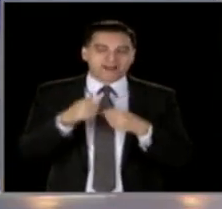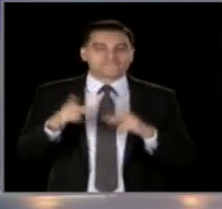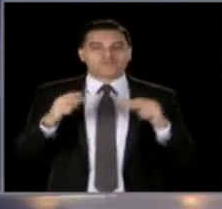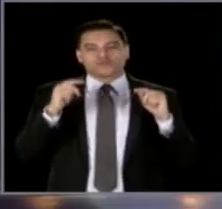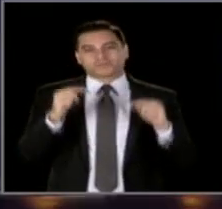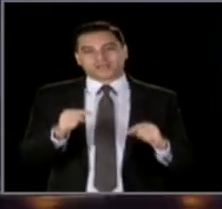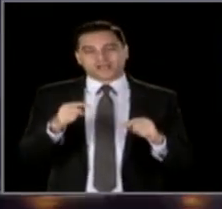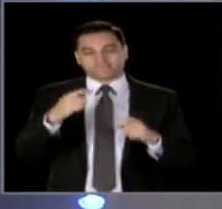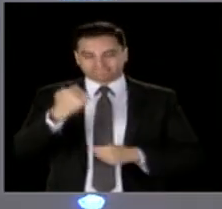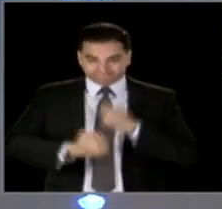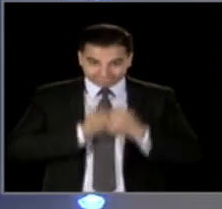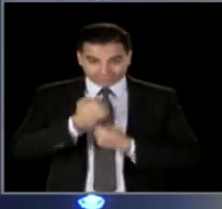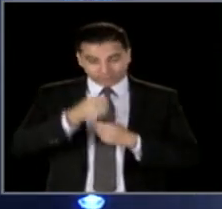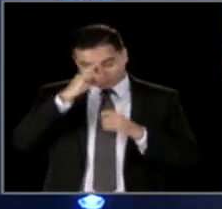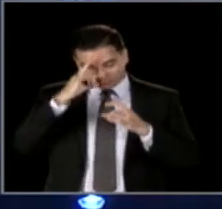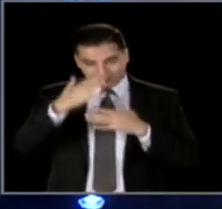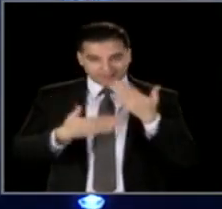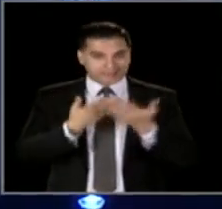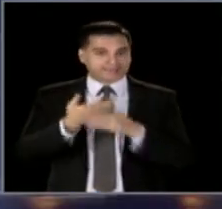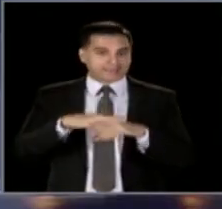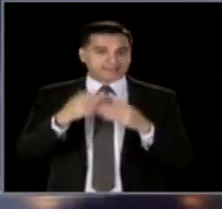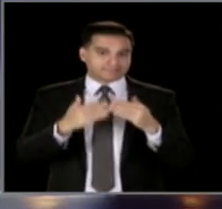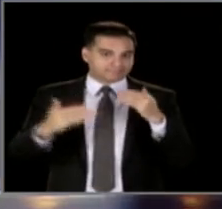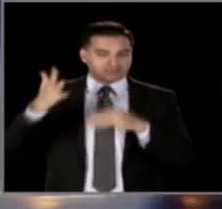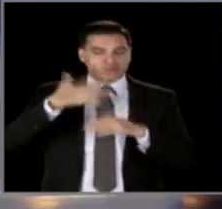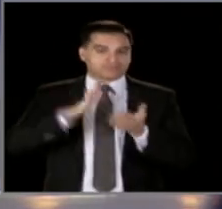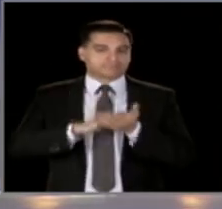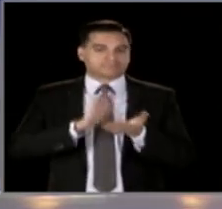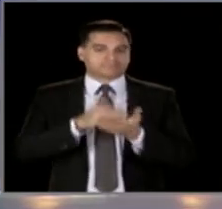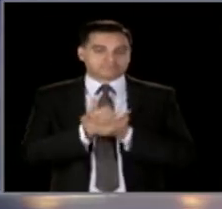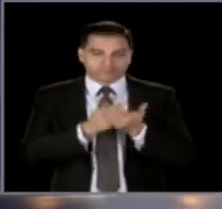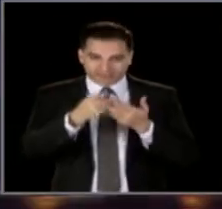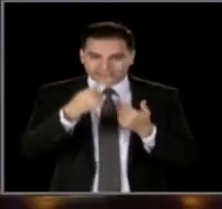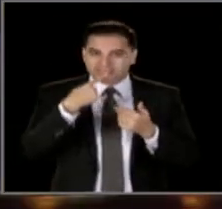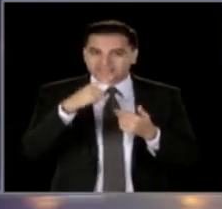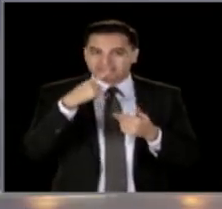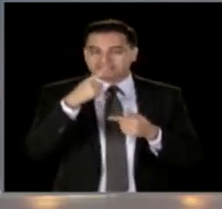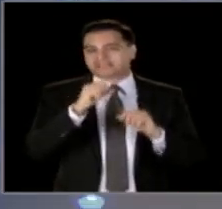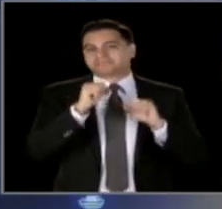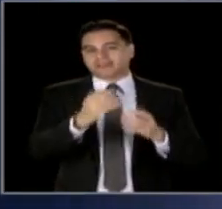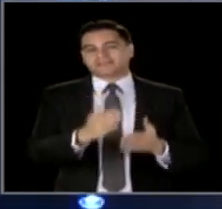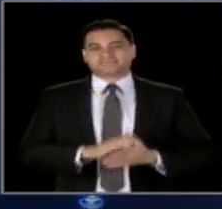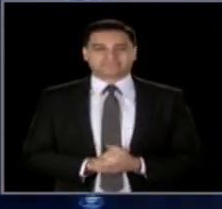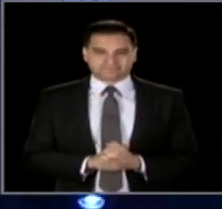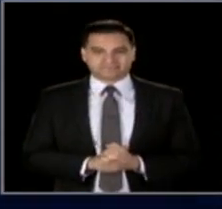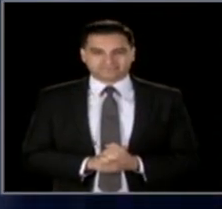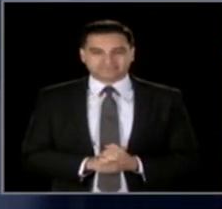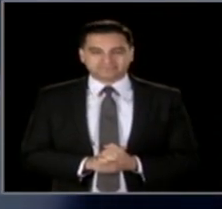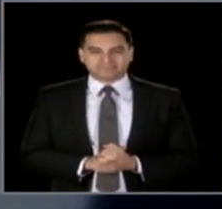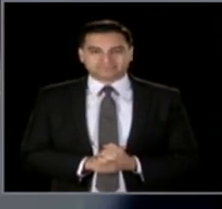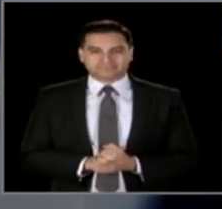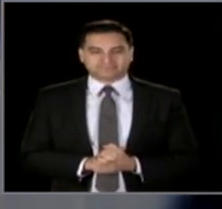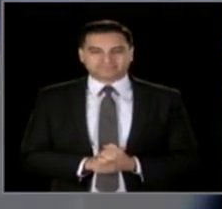14. شد حيلكم وارجعوا تاني ان شاء الله. تحيه كلنا مدرسة النصر الشاطبي باسكندريه.